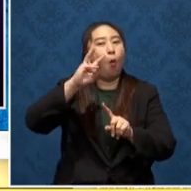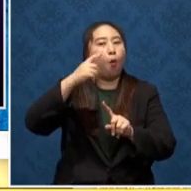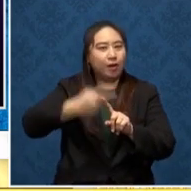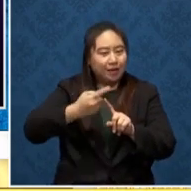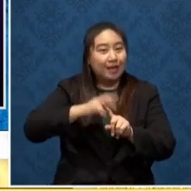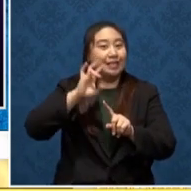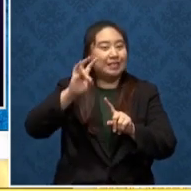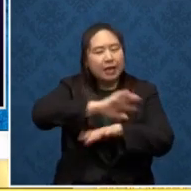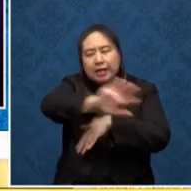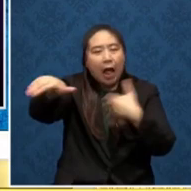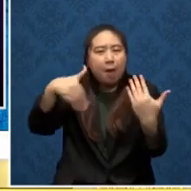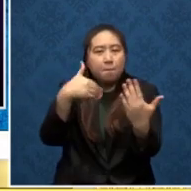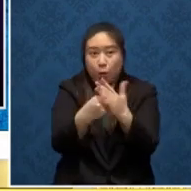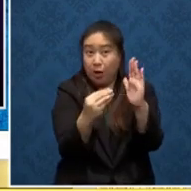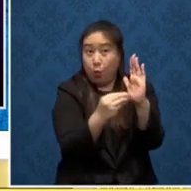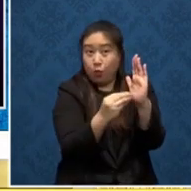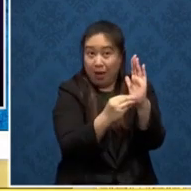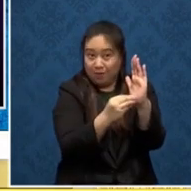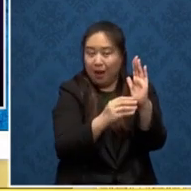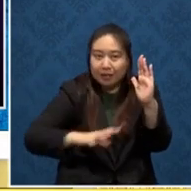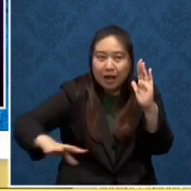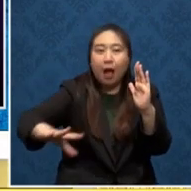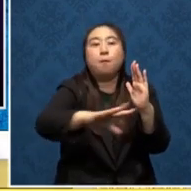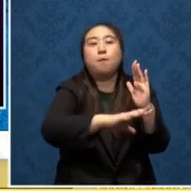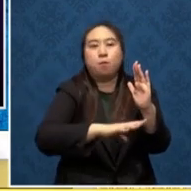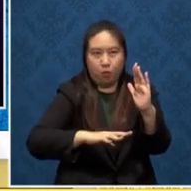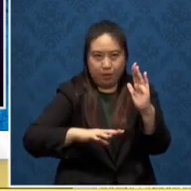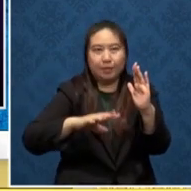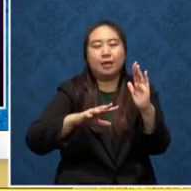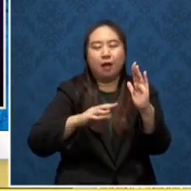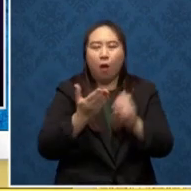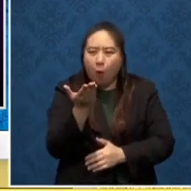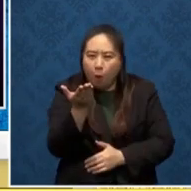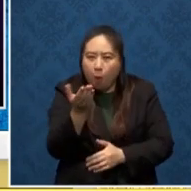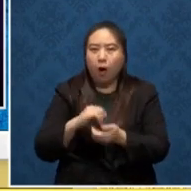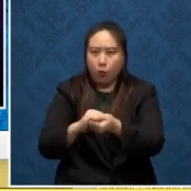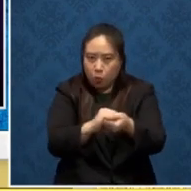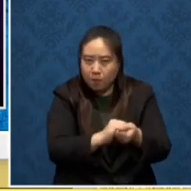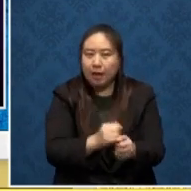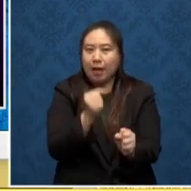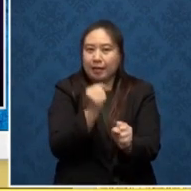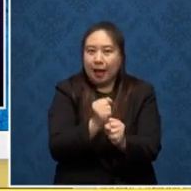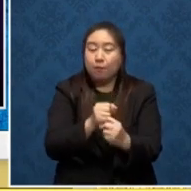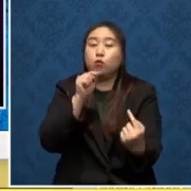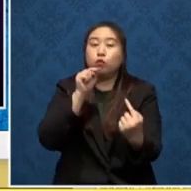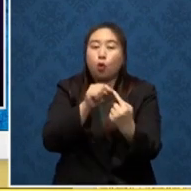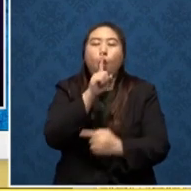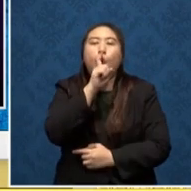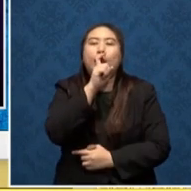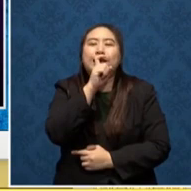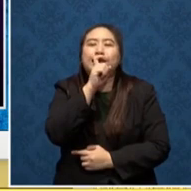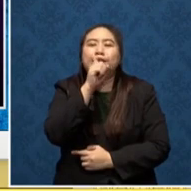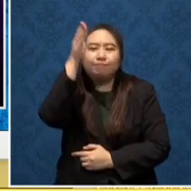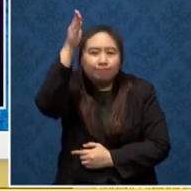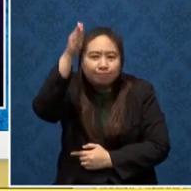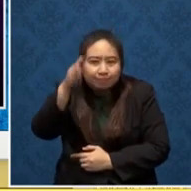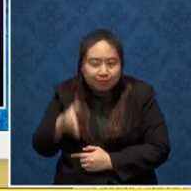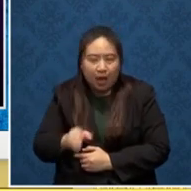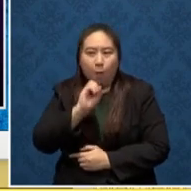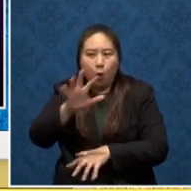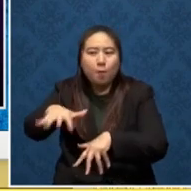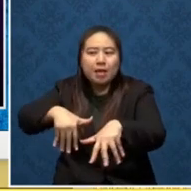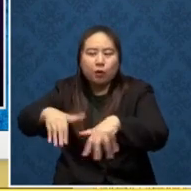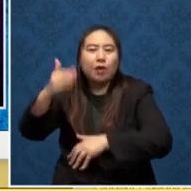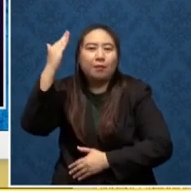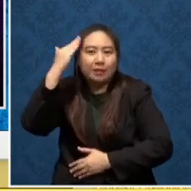ทั้งกรุเทพรมหาธกรณนะครับ prefersใหไดรบความรวมมอในการทำงานทําทุกวนอาทิตแล้วกันแ้งประชาชนทกคนว่า